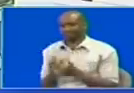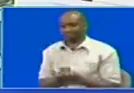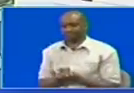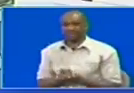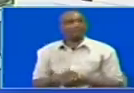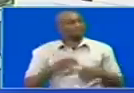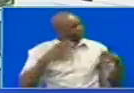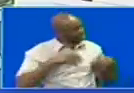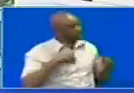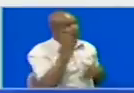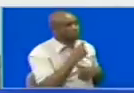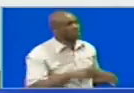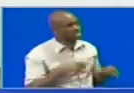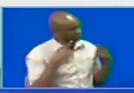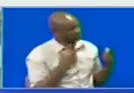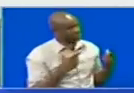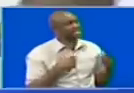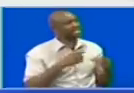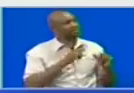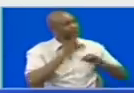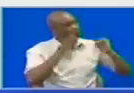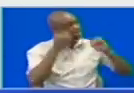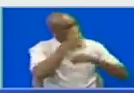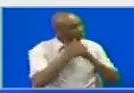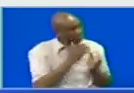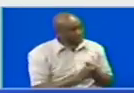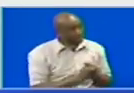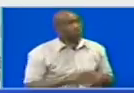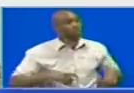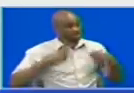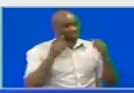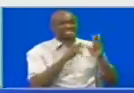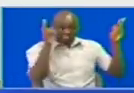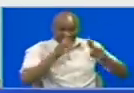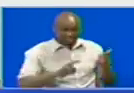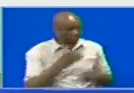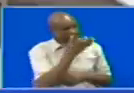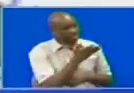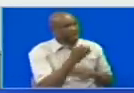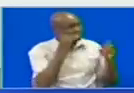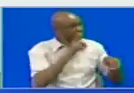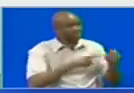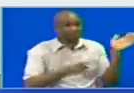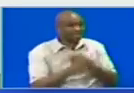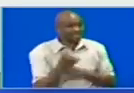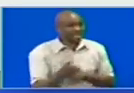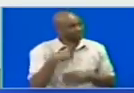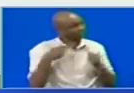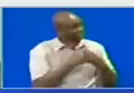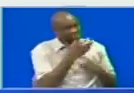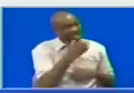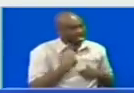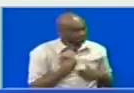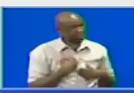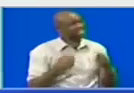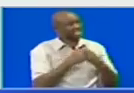Watu ambao wameishi ngambo, wachezaji ambao wamecheza kimataifa, wakati mwingi wakirudi Kenya wana changamoto. Kuna changamoto